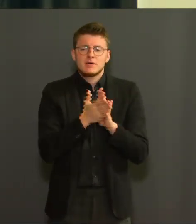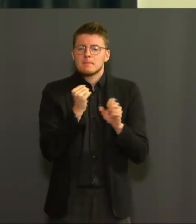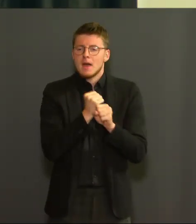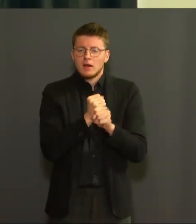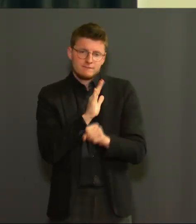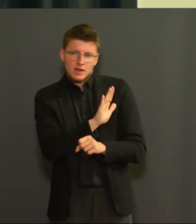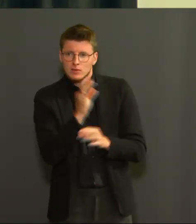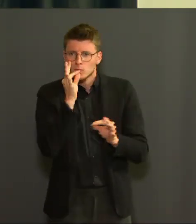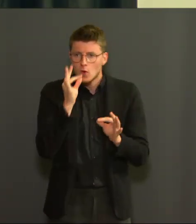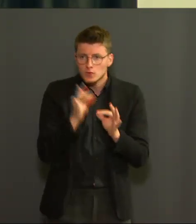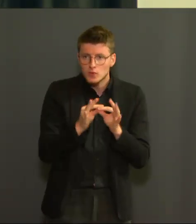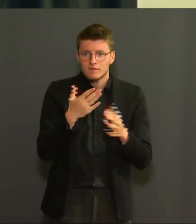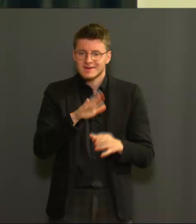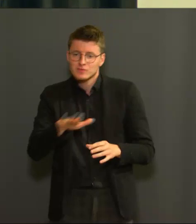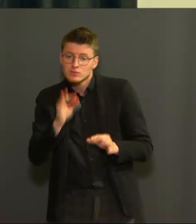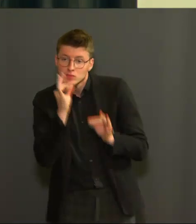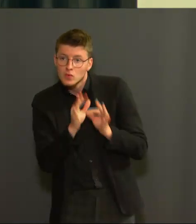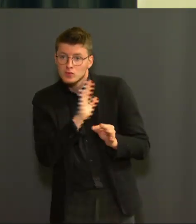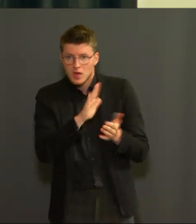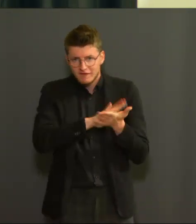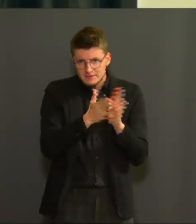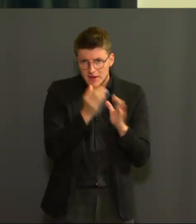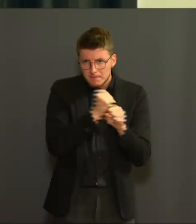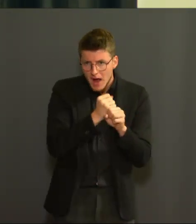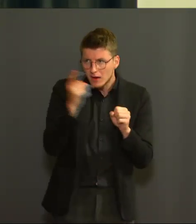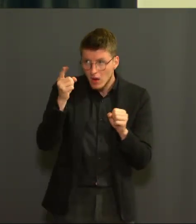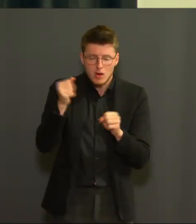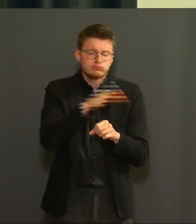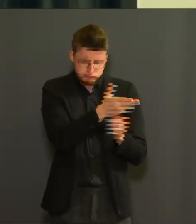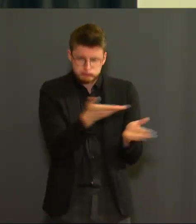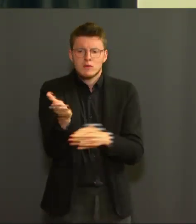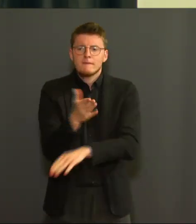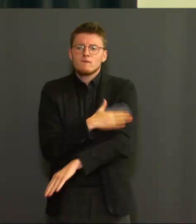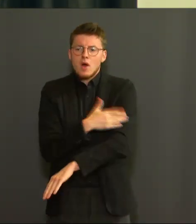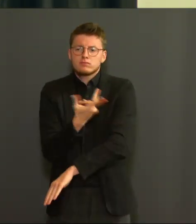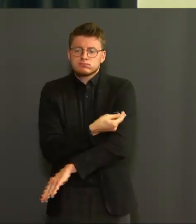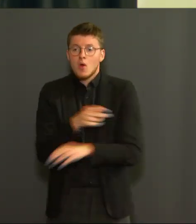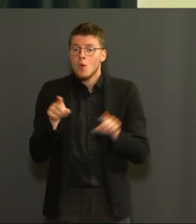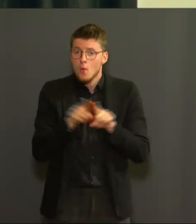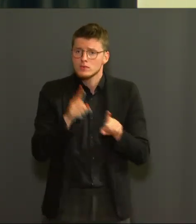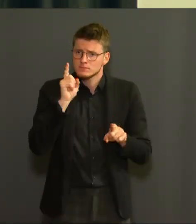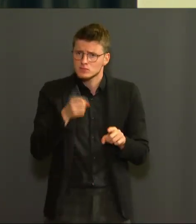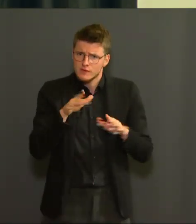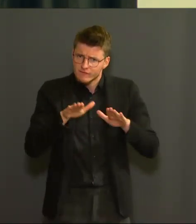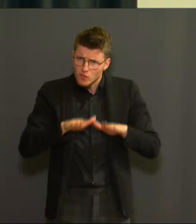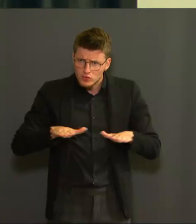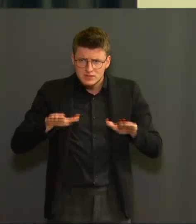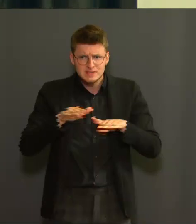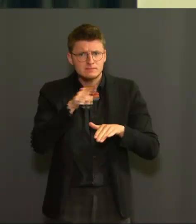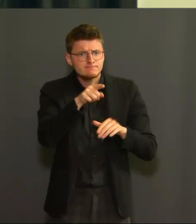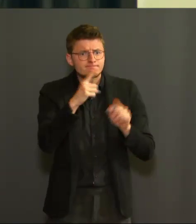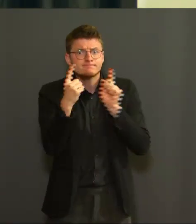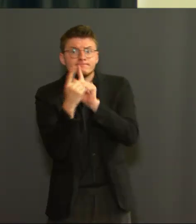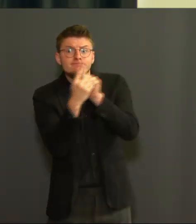voorzichtig blijven bij onze contacten met andere mensen, ook en vooral in het buitenland. We mogen niet vergeten dat wij nog altijd